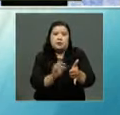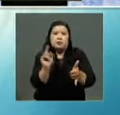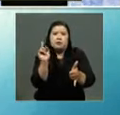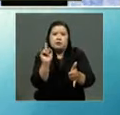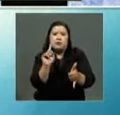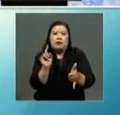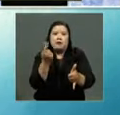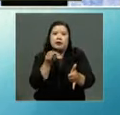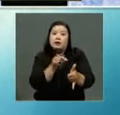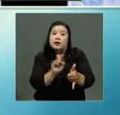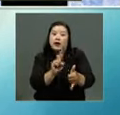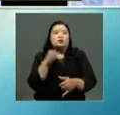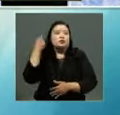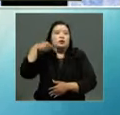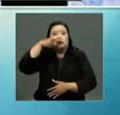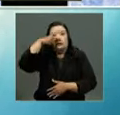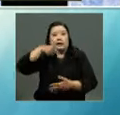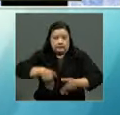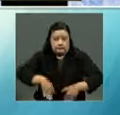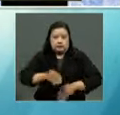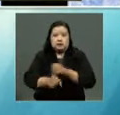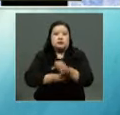มีผู้เสียชีวิตเพิ่มเติมขึ้นมาก็เป็นข่าวดีตรงนี้นะครับมีคนที่รักษาอยู่ในโรงพยาบาลอยู่ณขณะนี้หกสิบบาทเท่านั้นเองนะครับรายที่มาใหม่นะครับมาจากไหนครับเป็นผู้หญิงไทยอายุ43